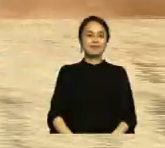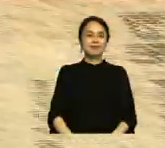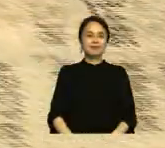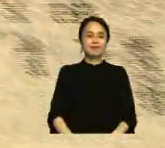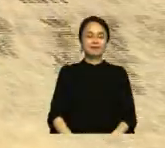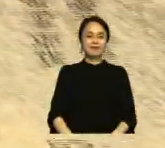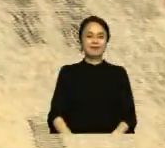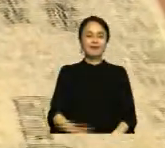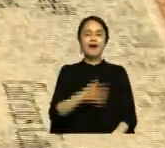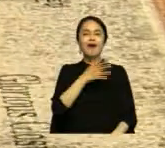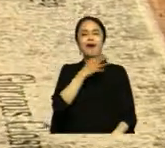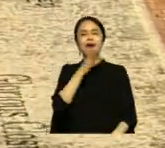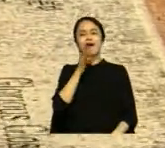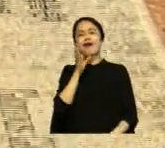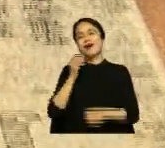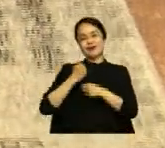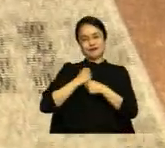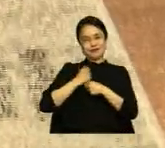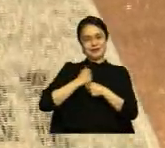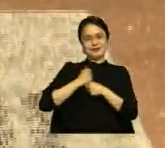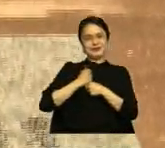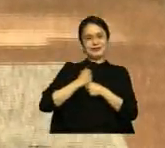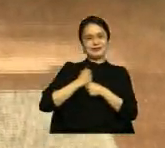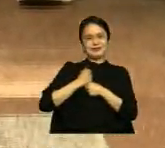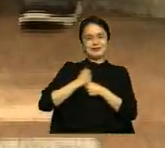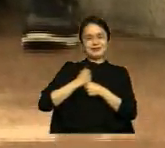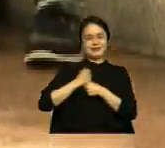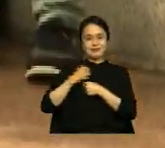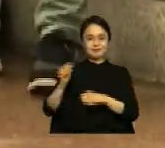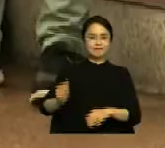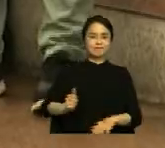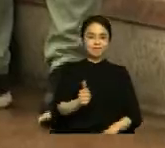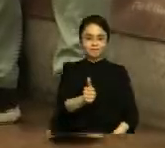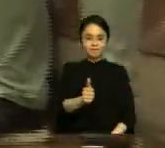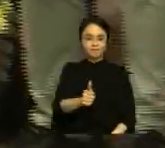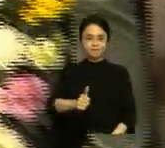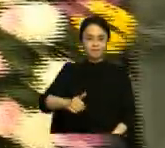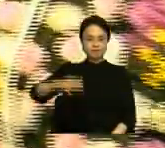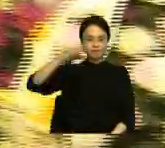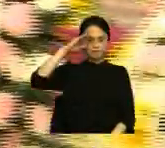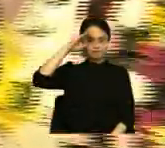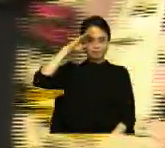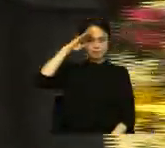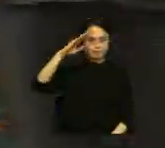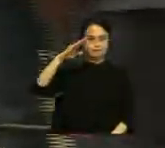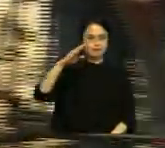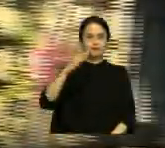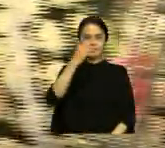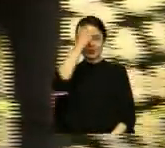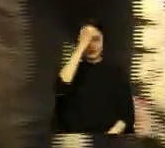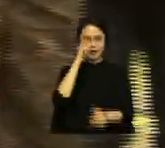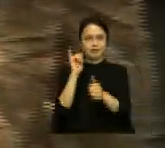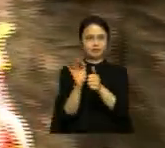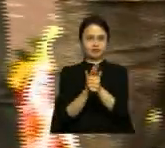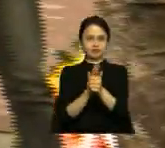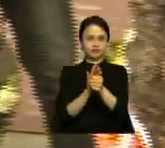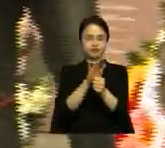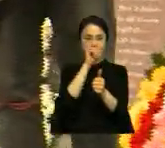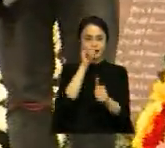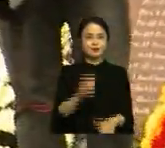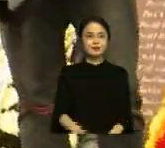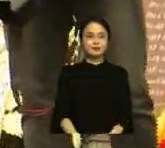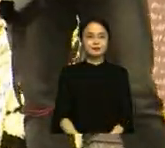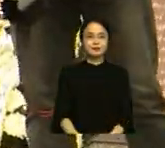호국 영령들에게 헌화를 하고 거수 경례로 예를 표합니다. 참전 용사들은 전쟁의 폐허 속에서